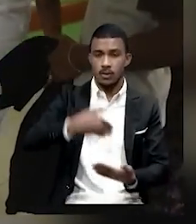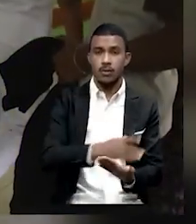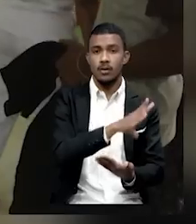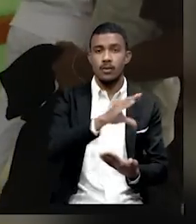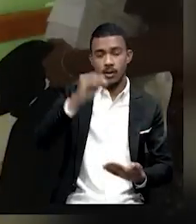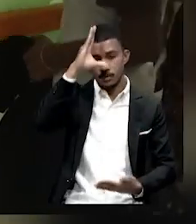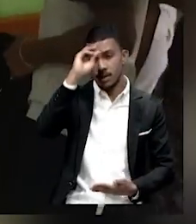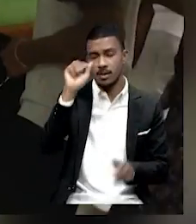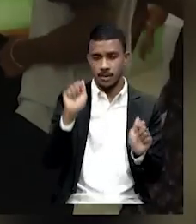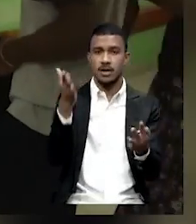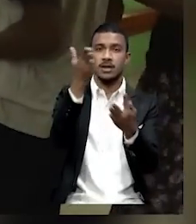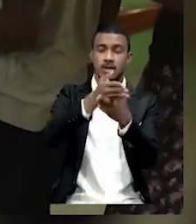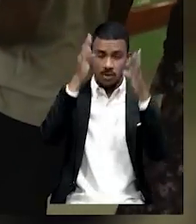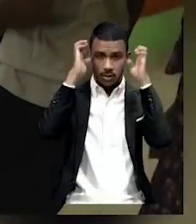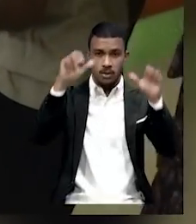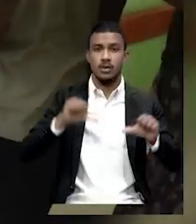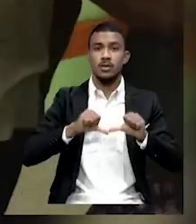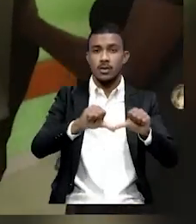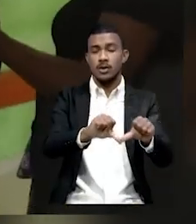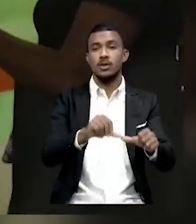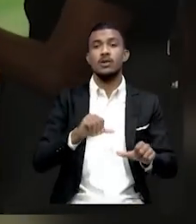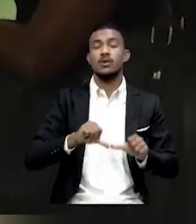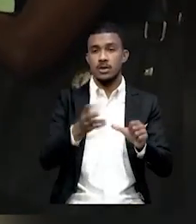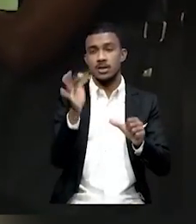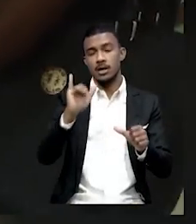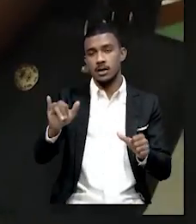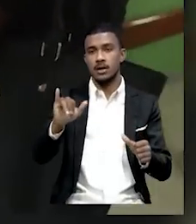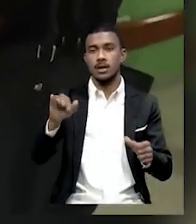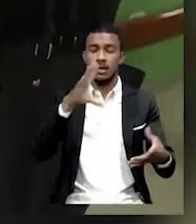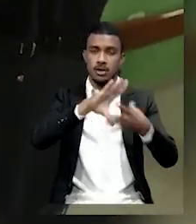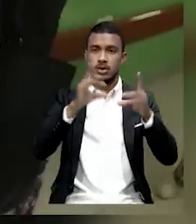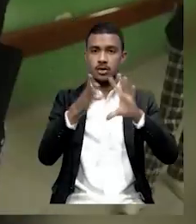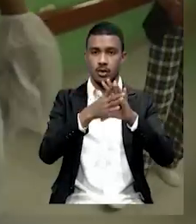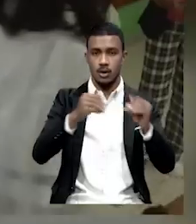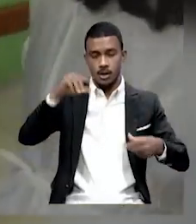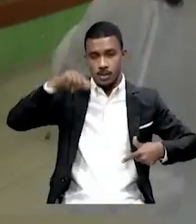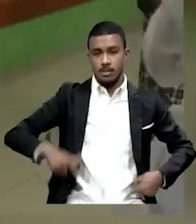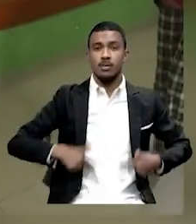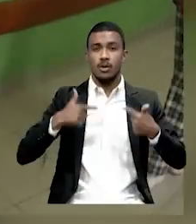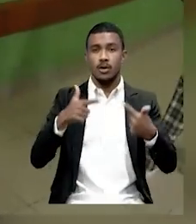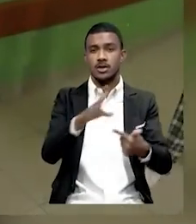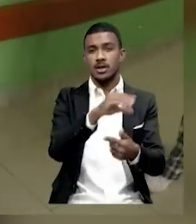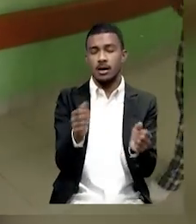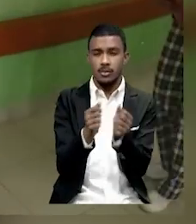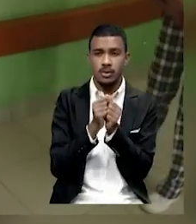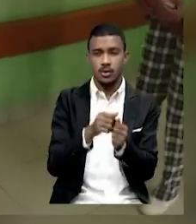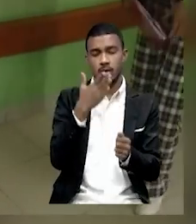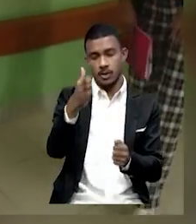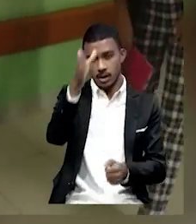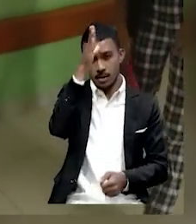edukasaun. Hudi kontinua konta sir ni istoria mores, nebe ni wang mane asoro hamutuk honi inan.